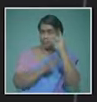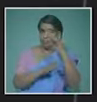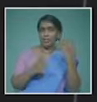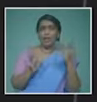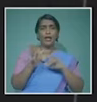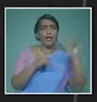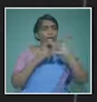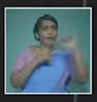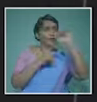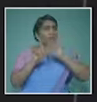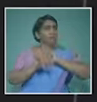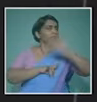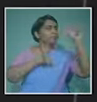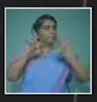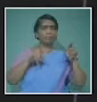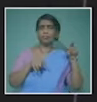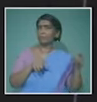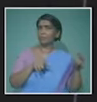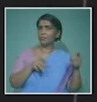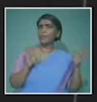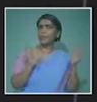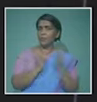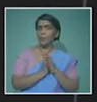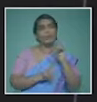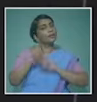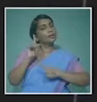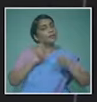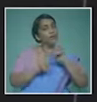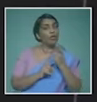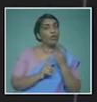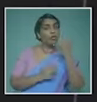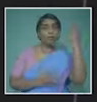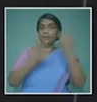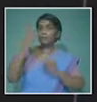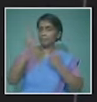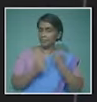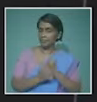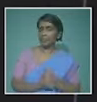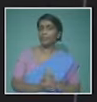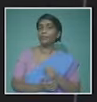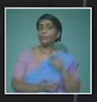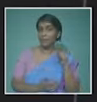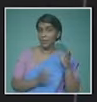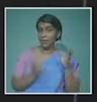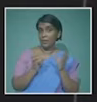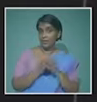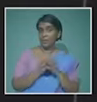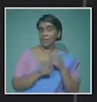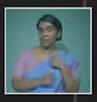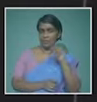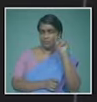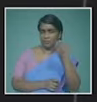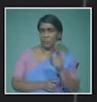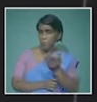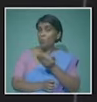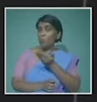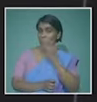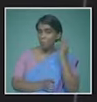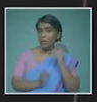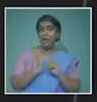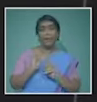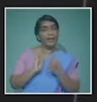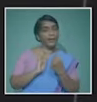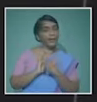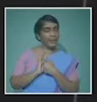தருவார்களா? உங்களுக்கு நான் சவால் விடுகிறேன் தமிழர்சி கட்சிக்காரர்களுக்கு, உங்களால் முடிந்தால் கிழக்கு மாகாணத்திலே